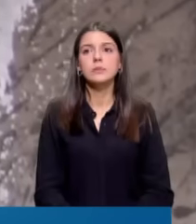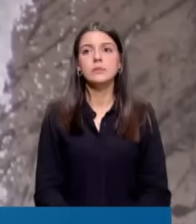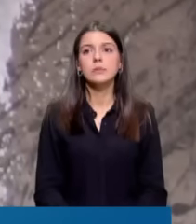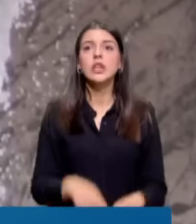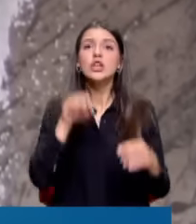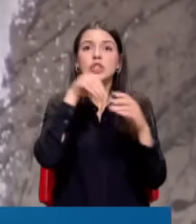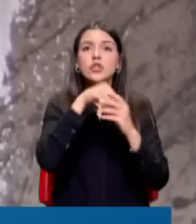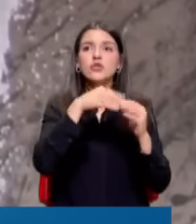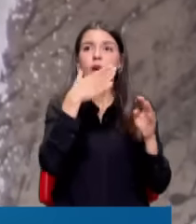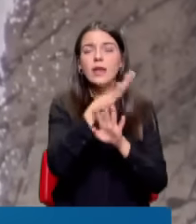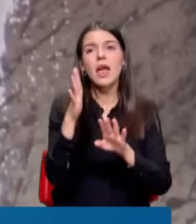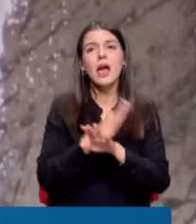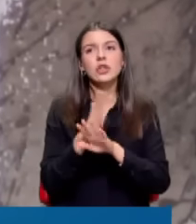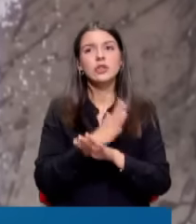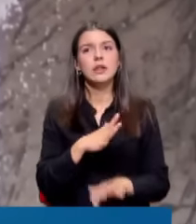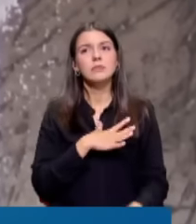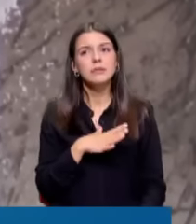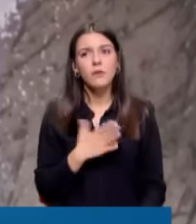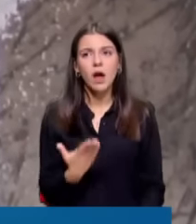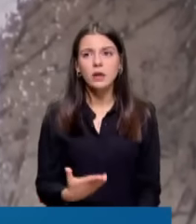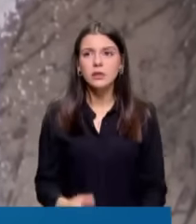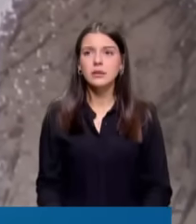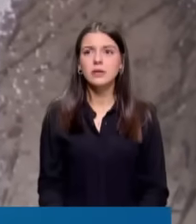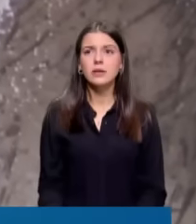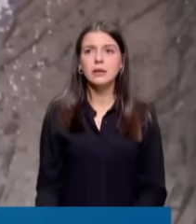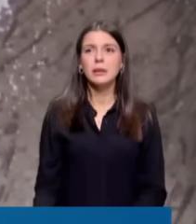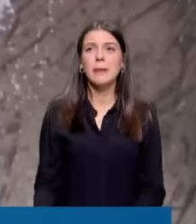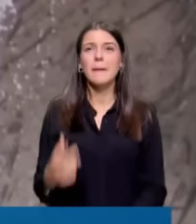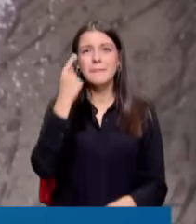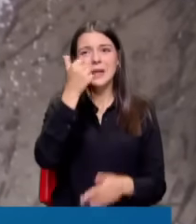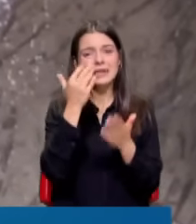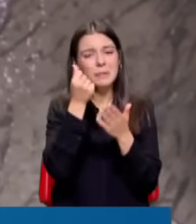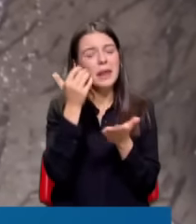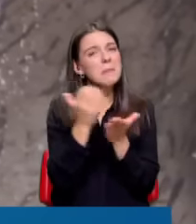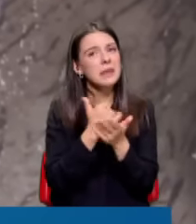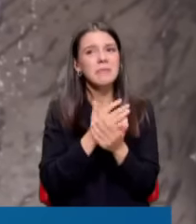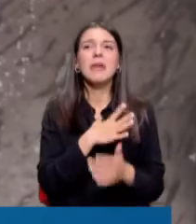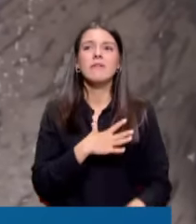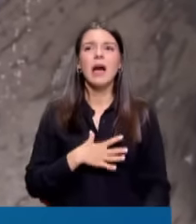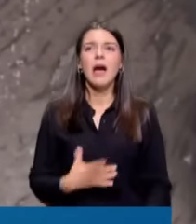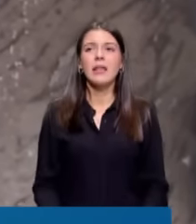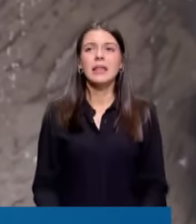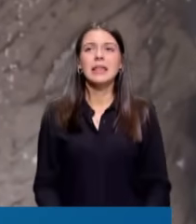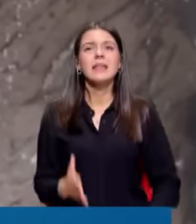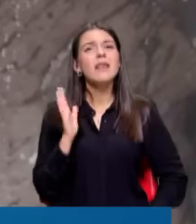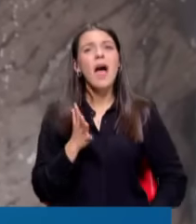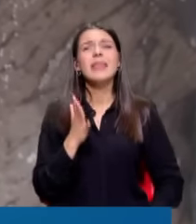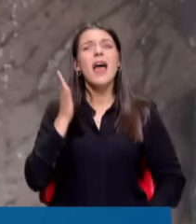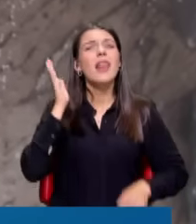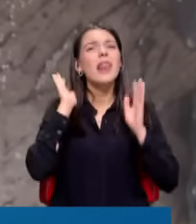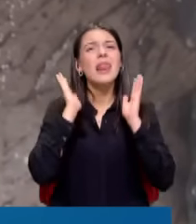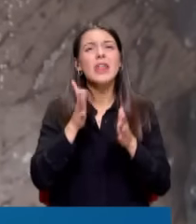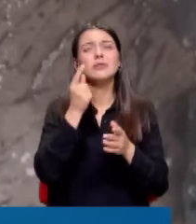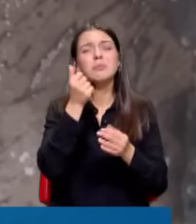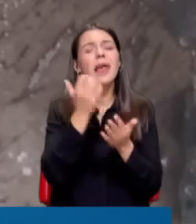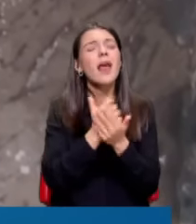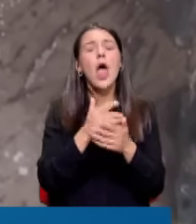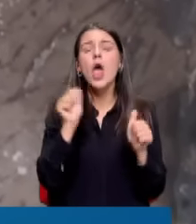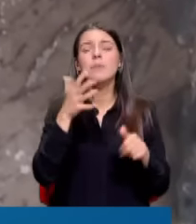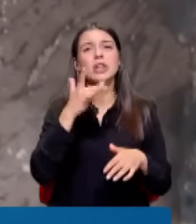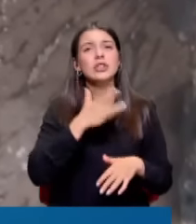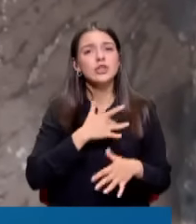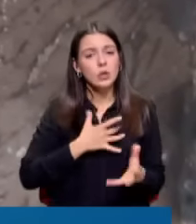İçeride eşyalarımız vardı. Birazcık birikimlerimiz vardı. Yani nalet olsun birikimlere de